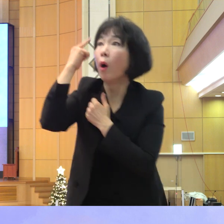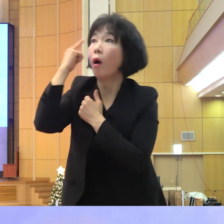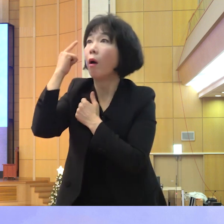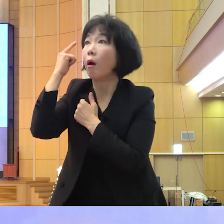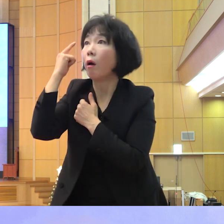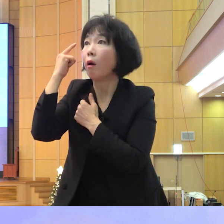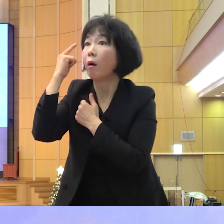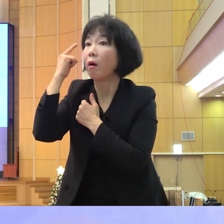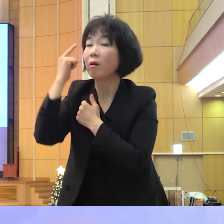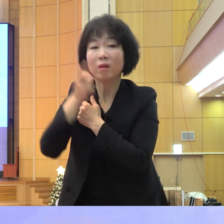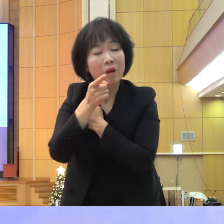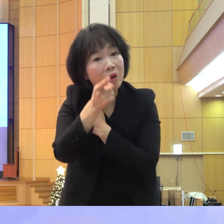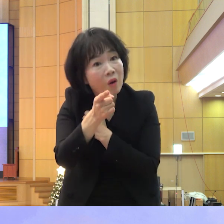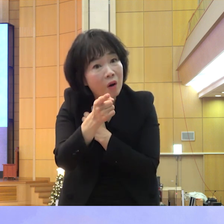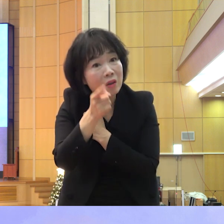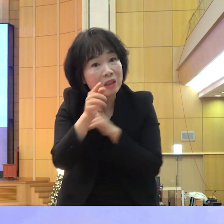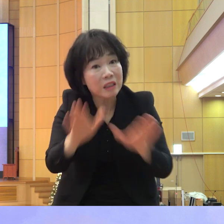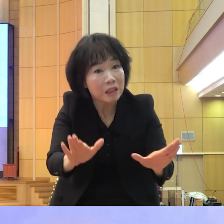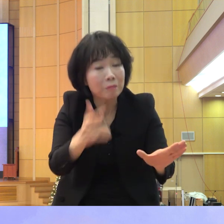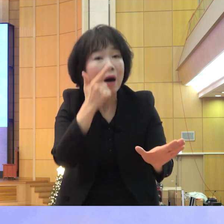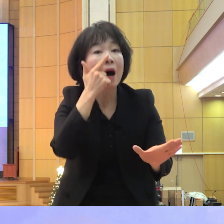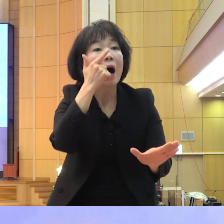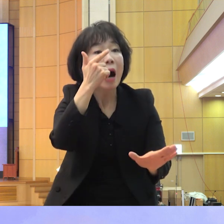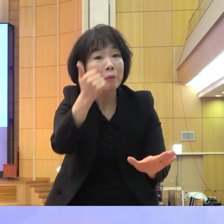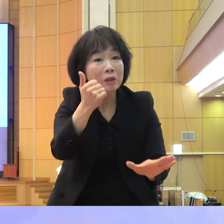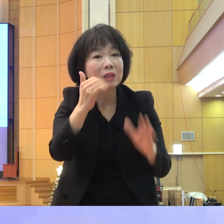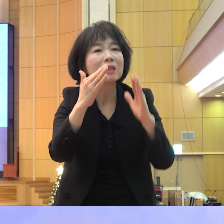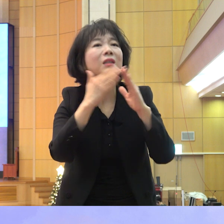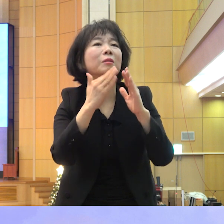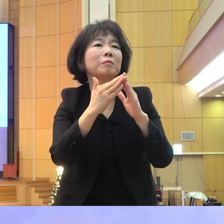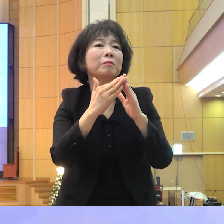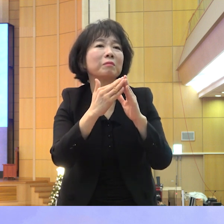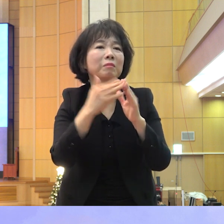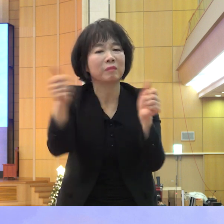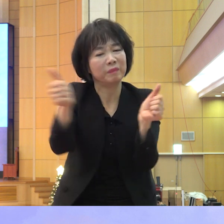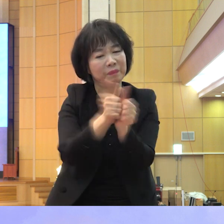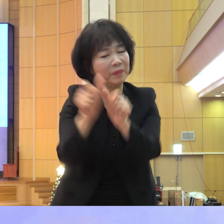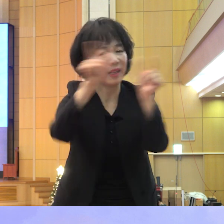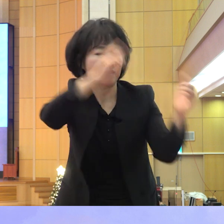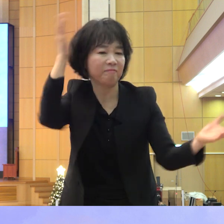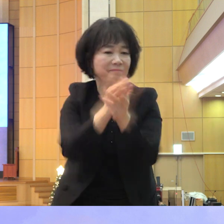너는 아버지 집, 아버지는 또 우상을 만들었잖아요.